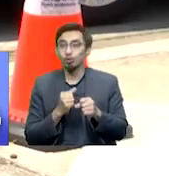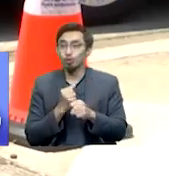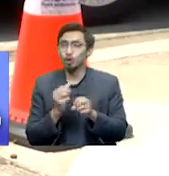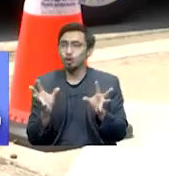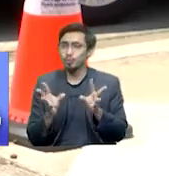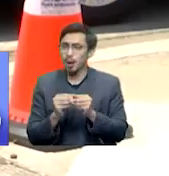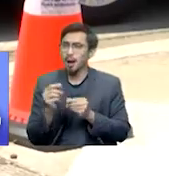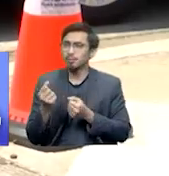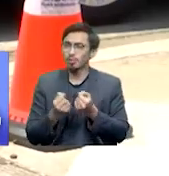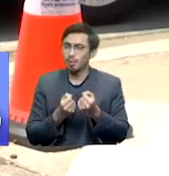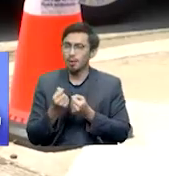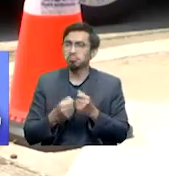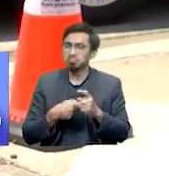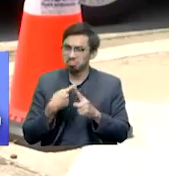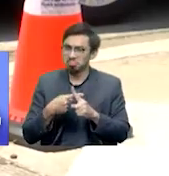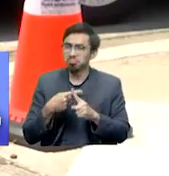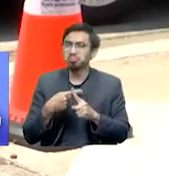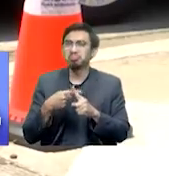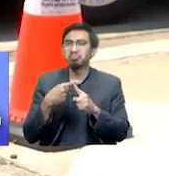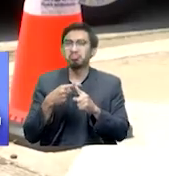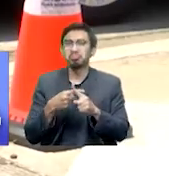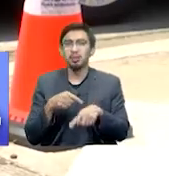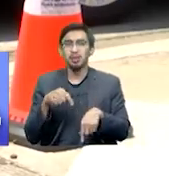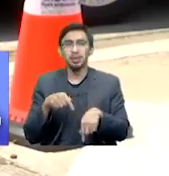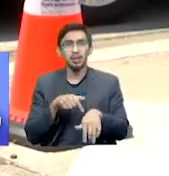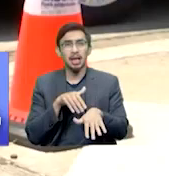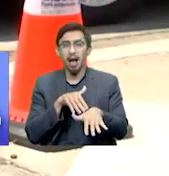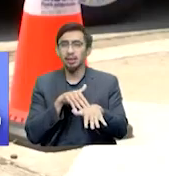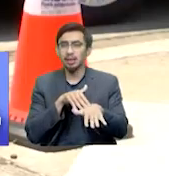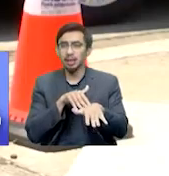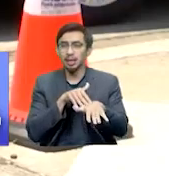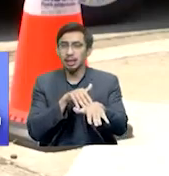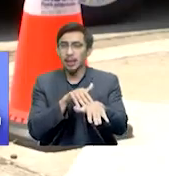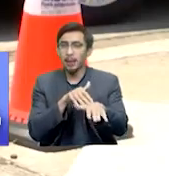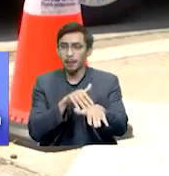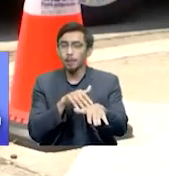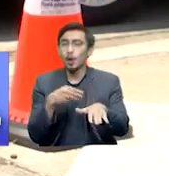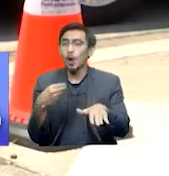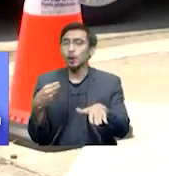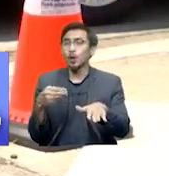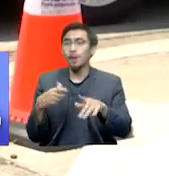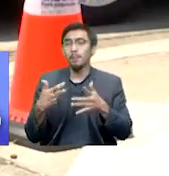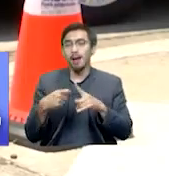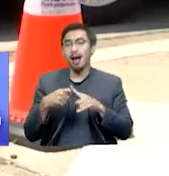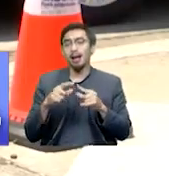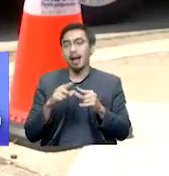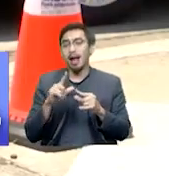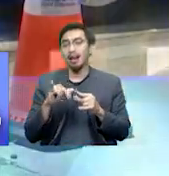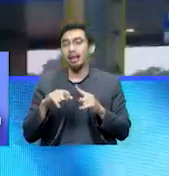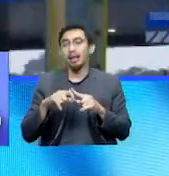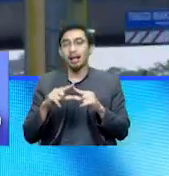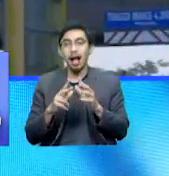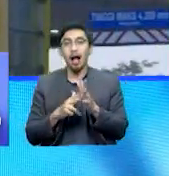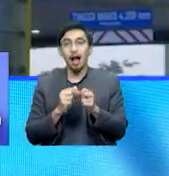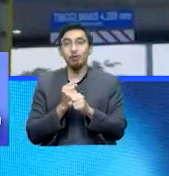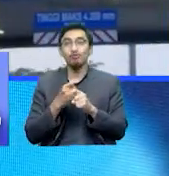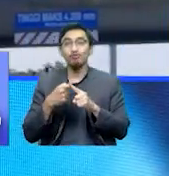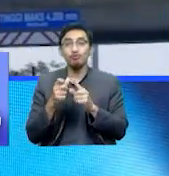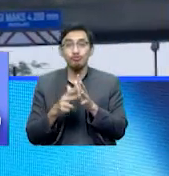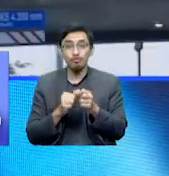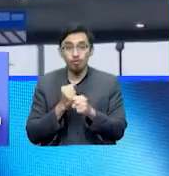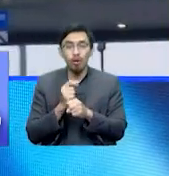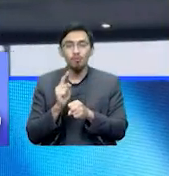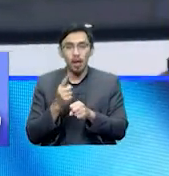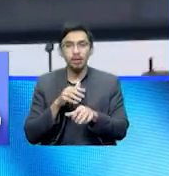dimana untuk terjadinya antrian di pintu masuk gerbang tol Kalikangkung, dan ini juga sudah terjadi sejak